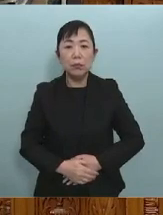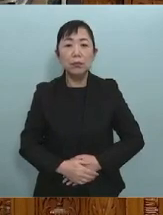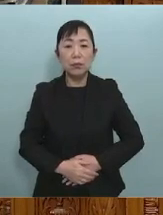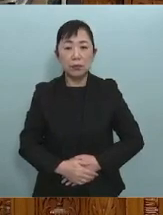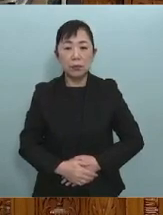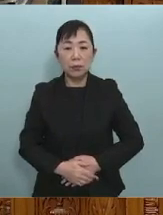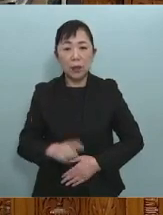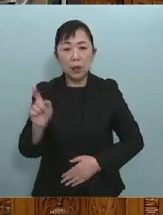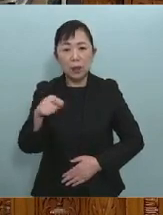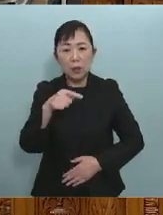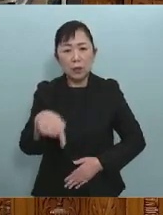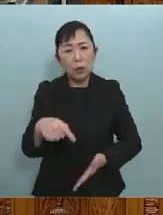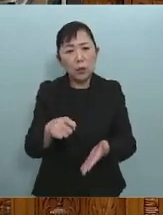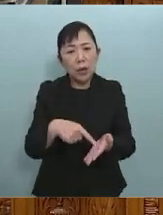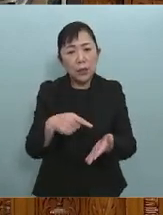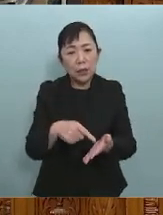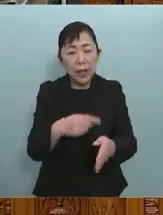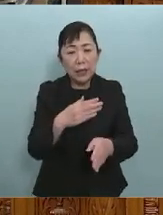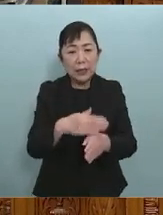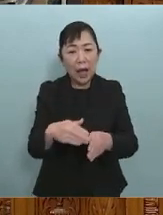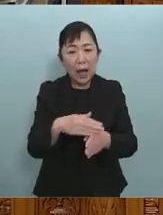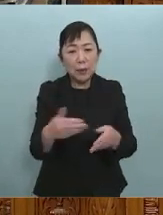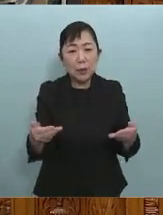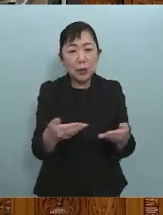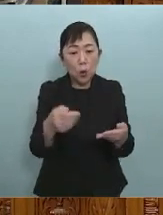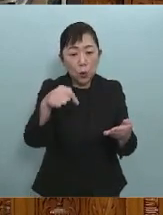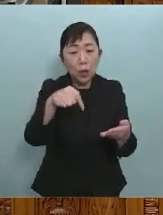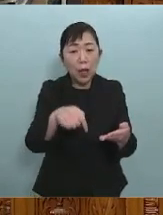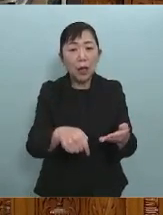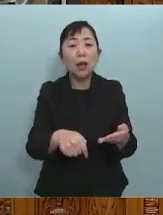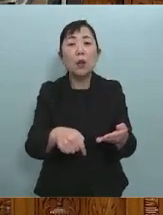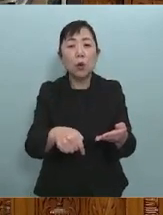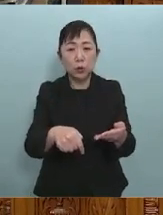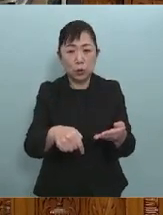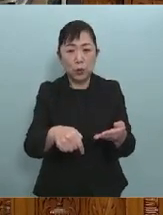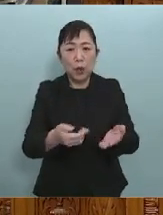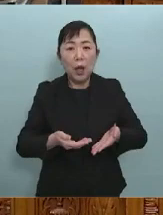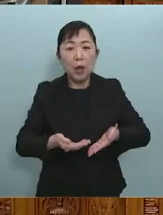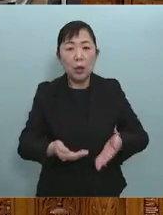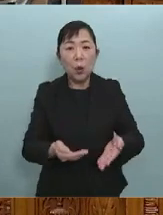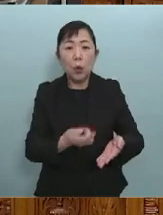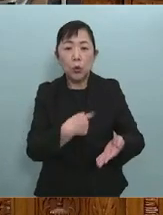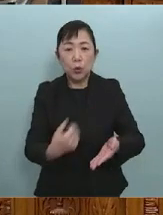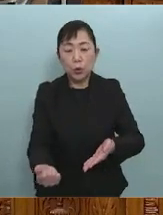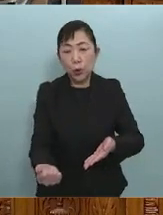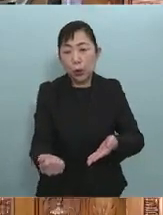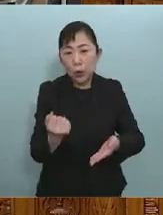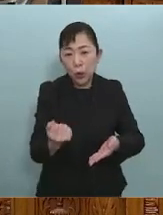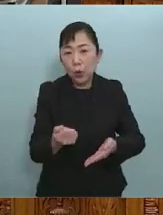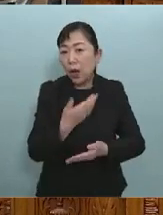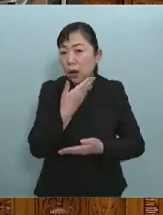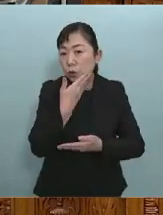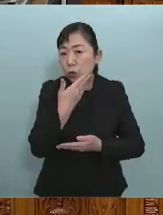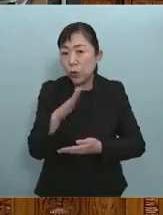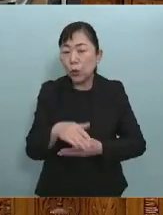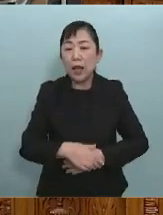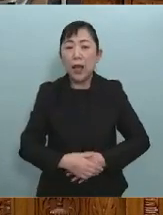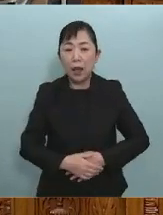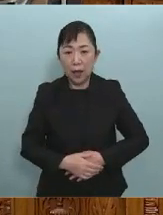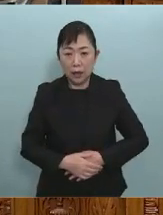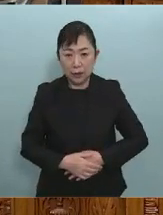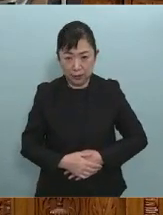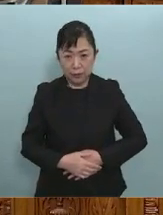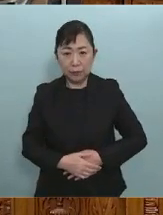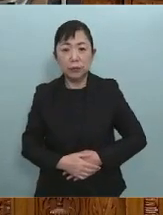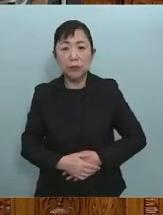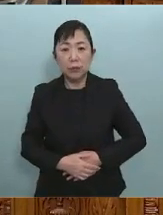人手不足に悩むサービス業だからこそえ供給力の強化がま重要でありえ商人